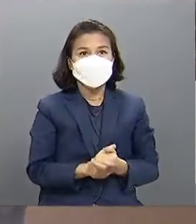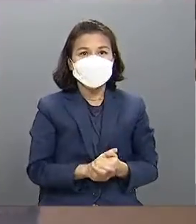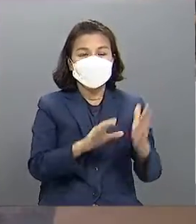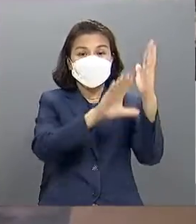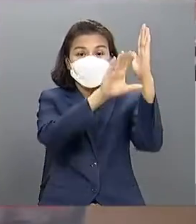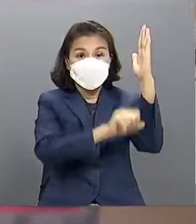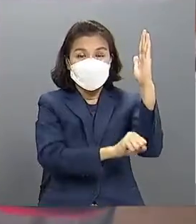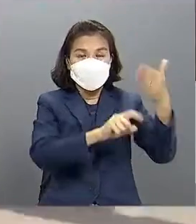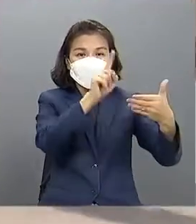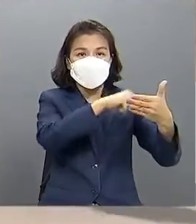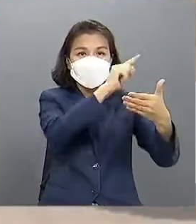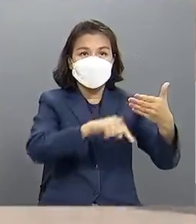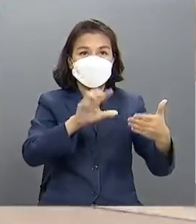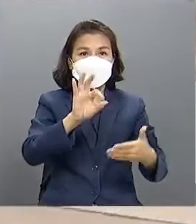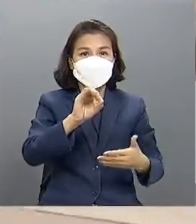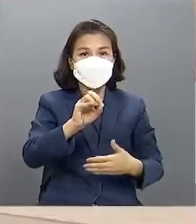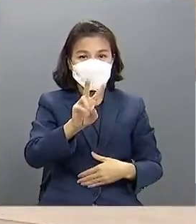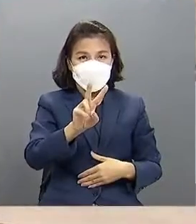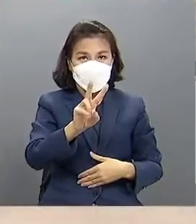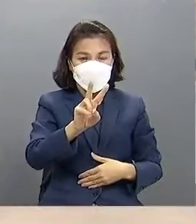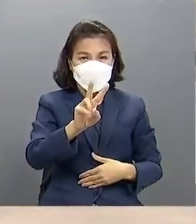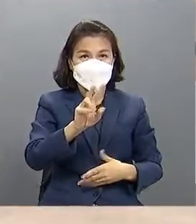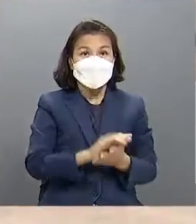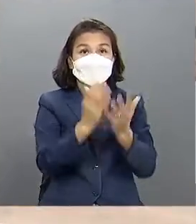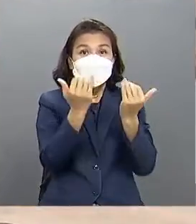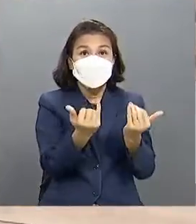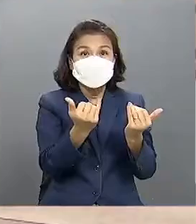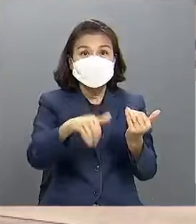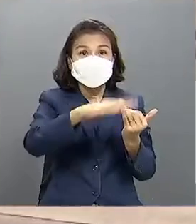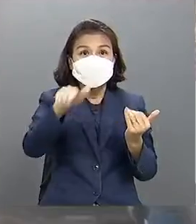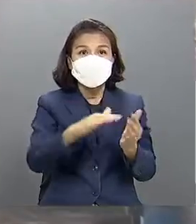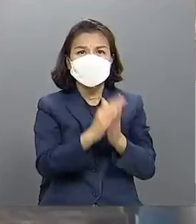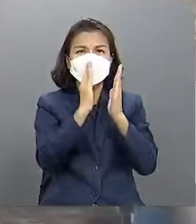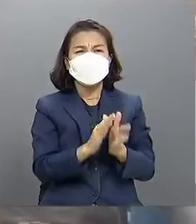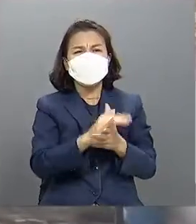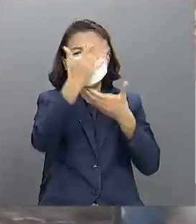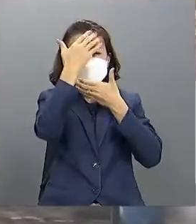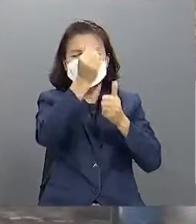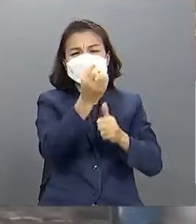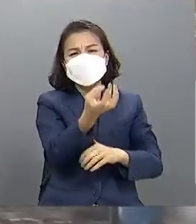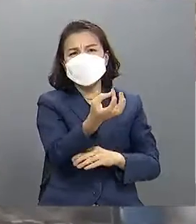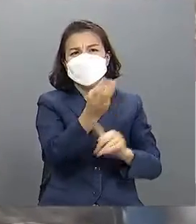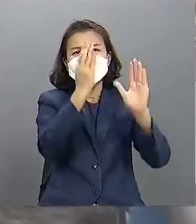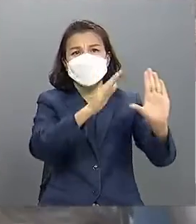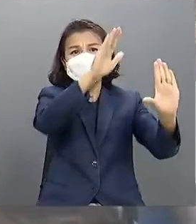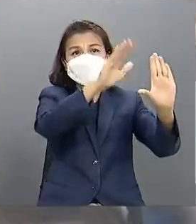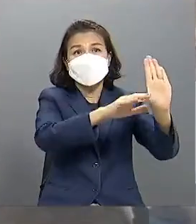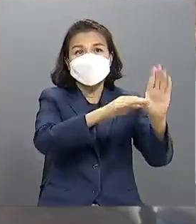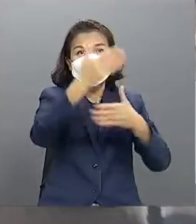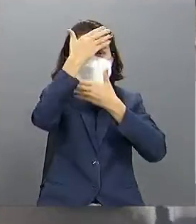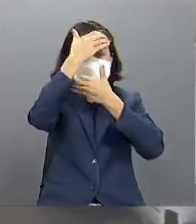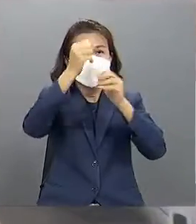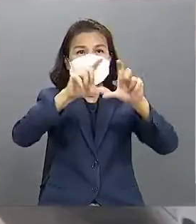ทั้งหมด 92อบตบรรยากาศตอนนี้เขาบอกว่าไม่คึกคักมากนะครับผู้สมัครส่วนใหญ่ก็เน้นการติดแผ่นป้ายหาเสียง